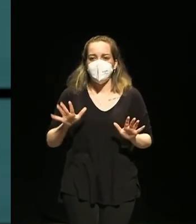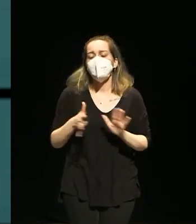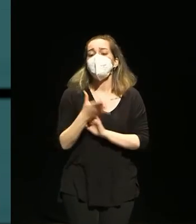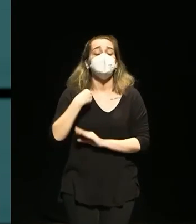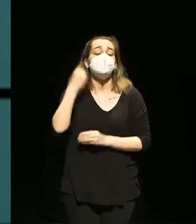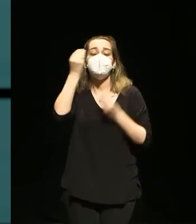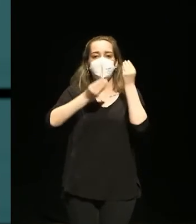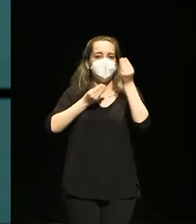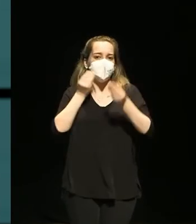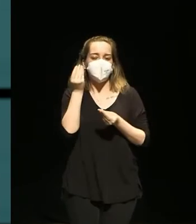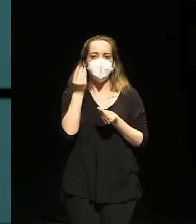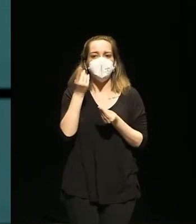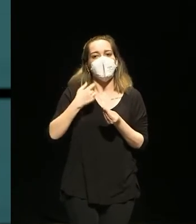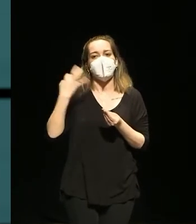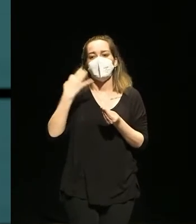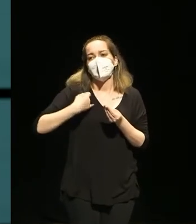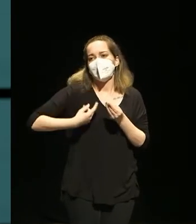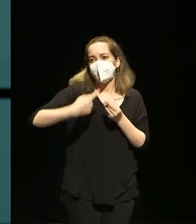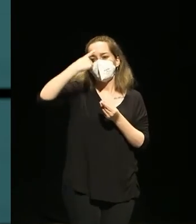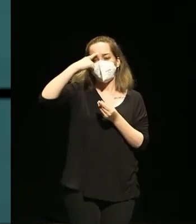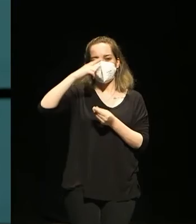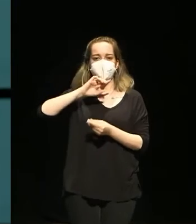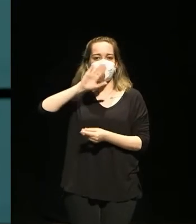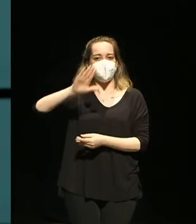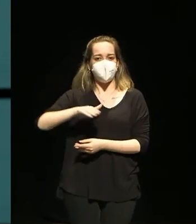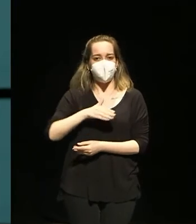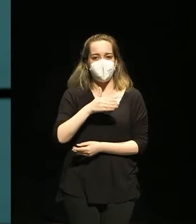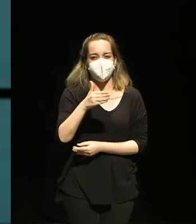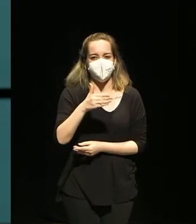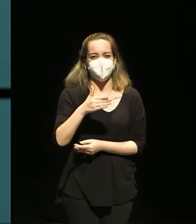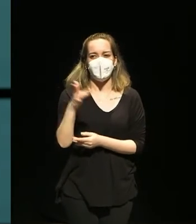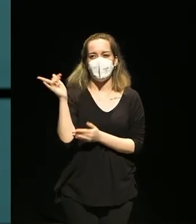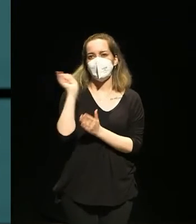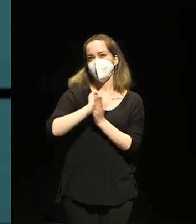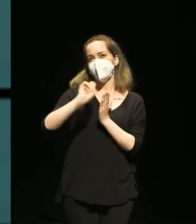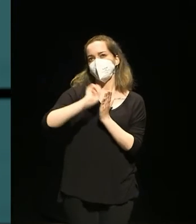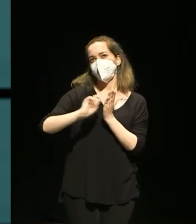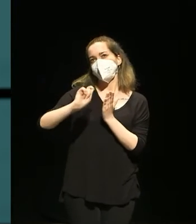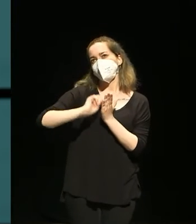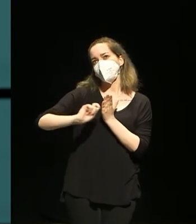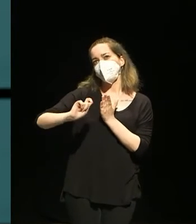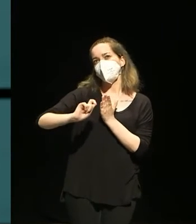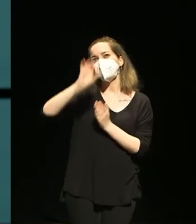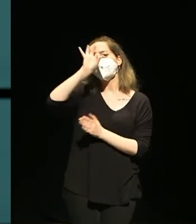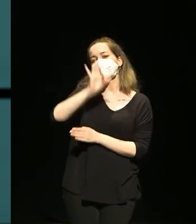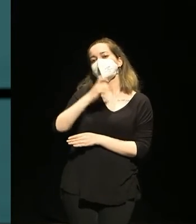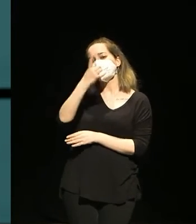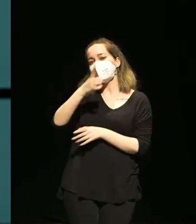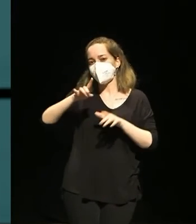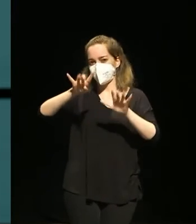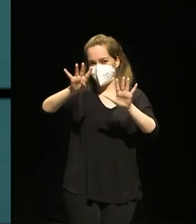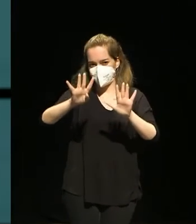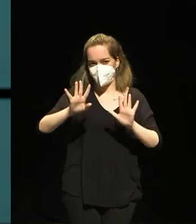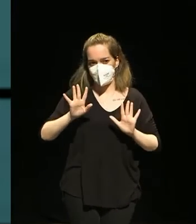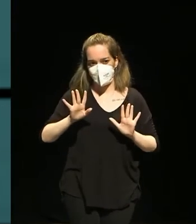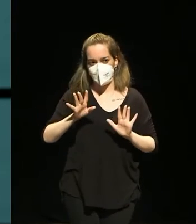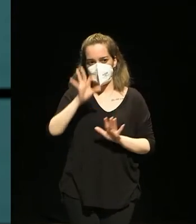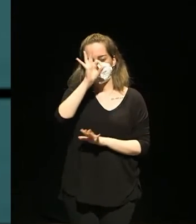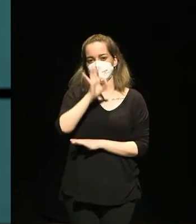podem oblidar d'una cançó. Una cançó escrita al segle XIX. Escrita al segle XIX per